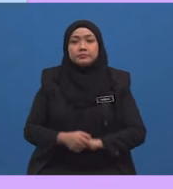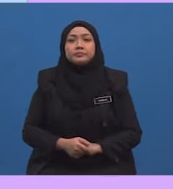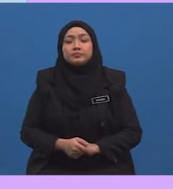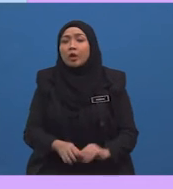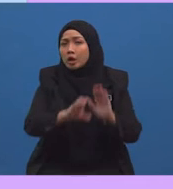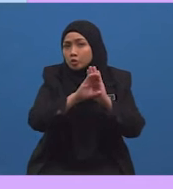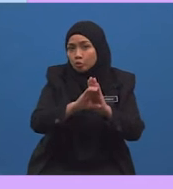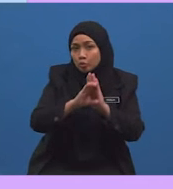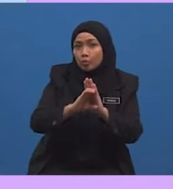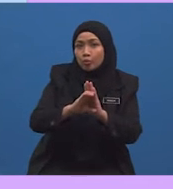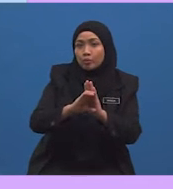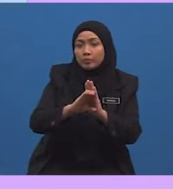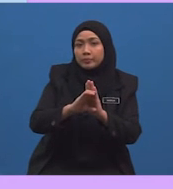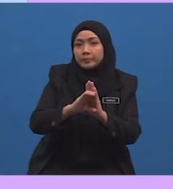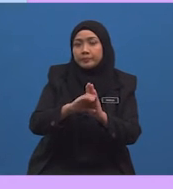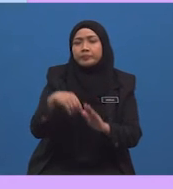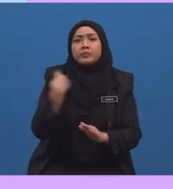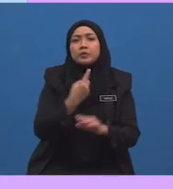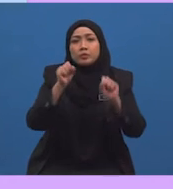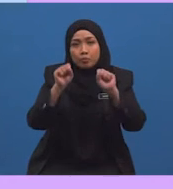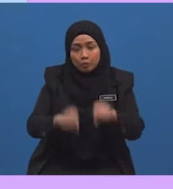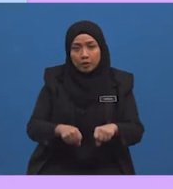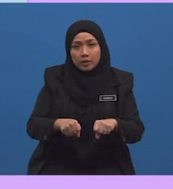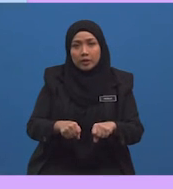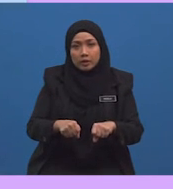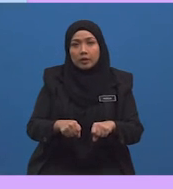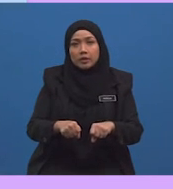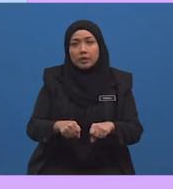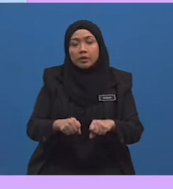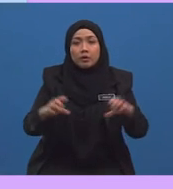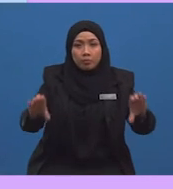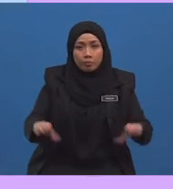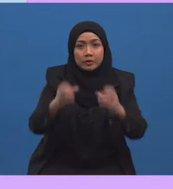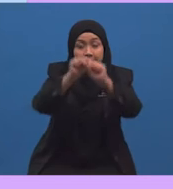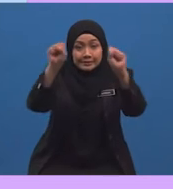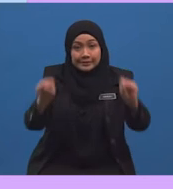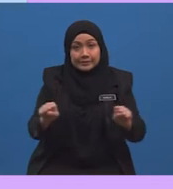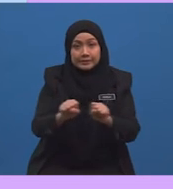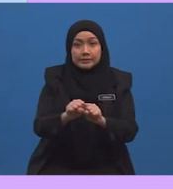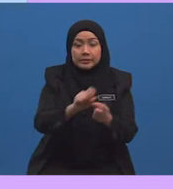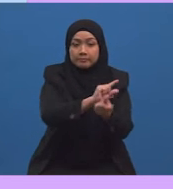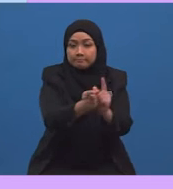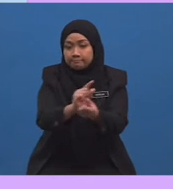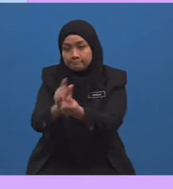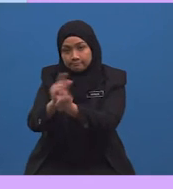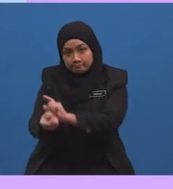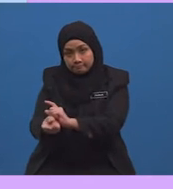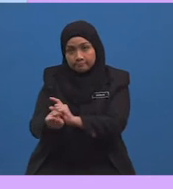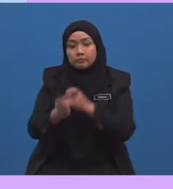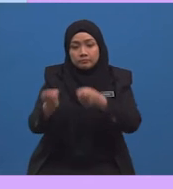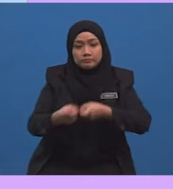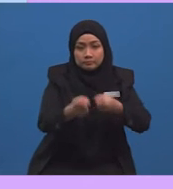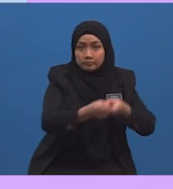Sebagai contoh, kita boleh mengamalkan sistem penanaman bergilir, sistem pertanian